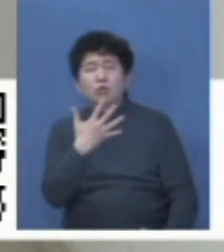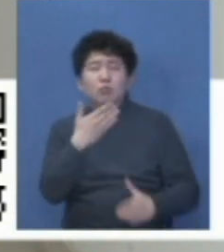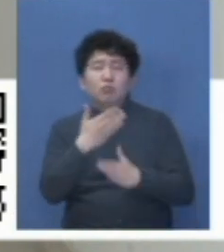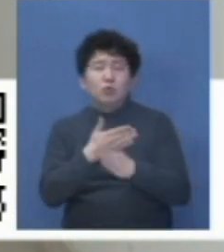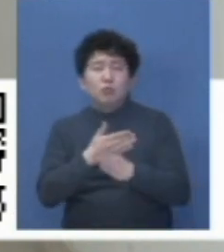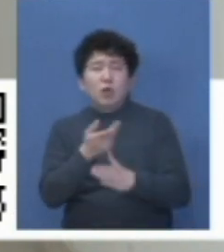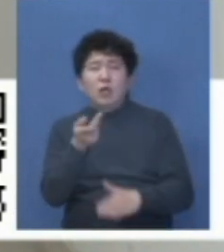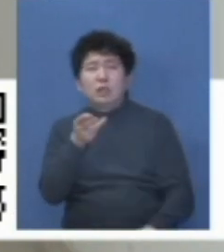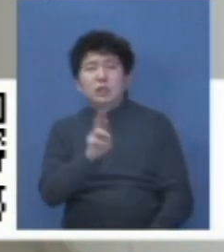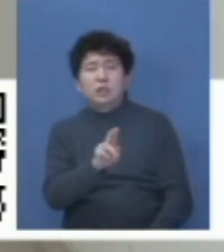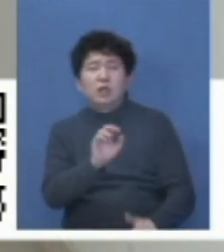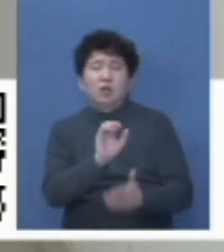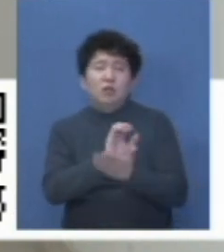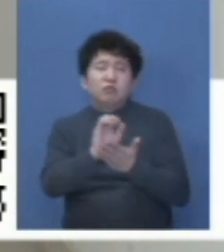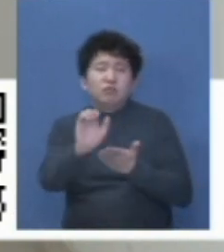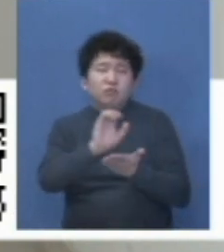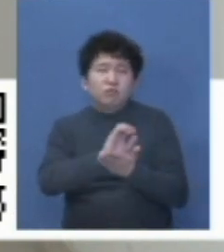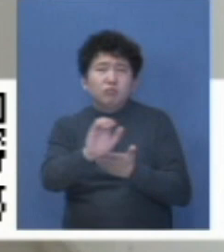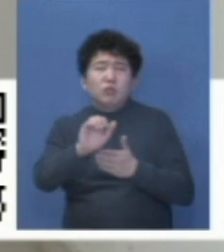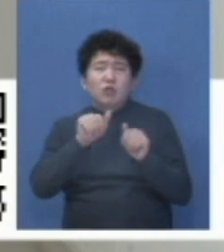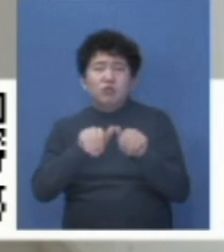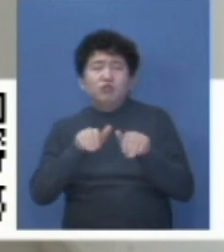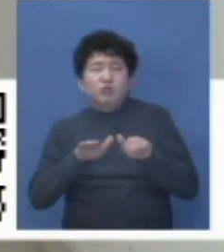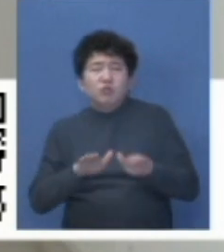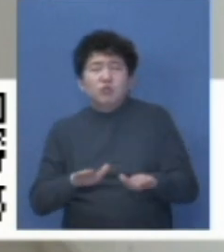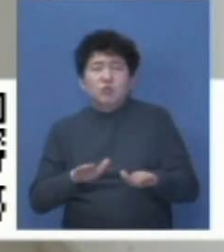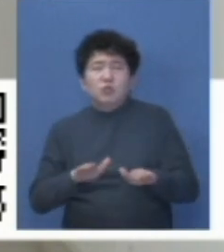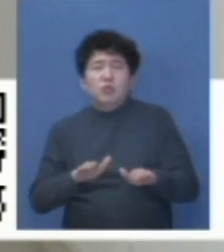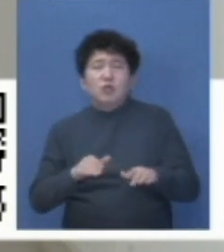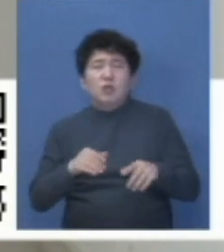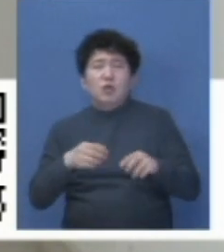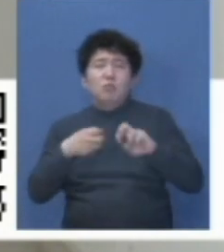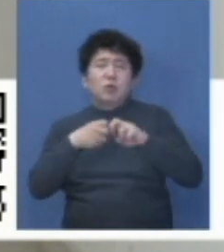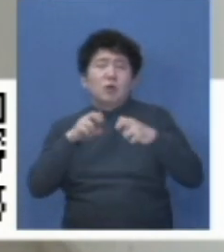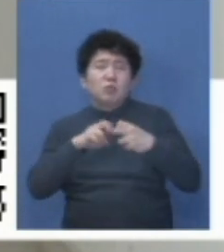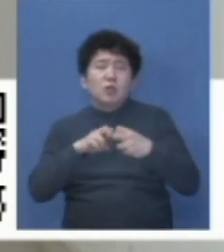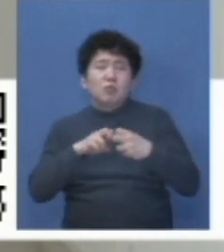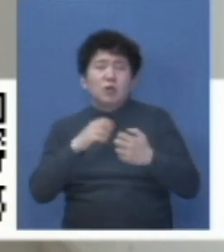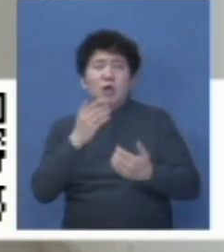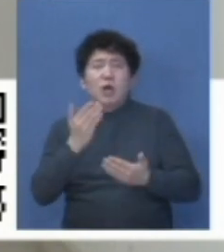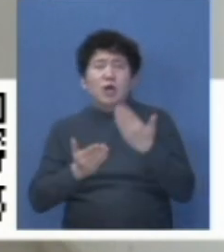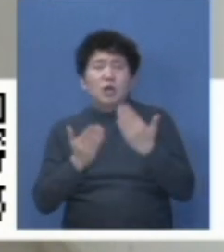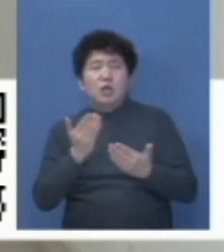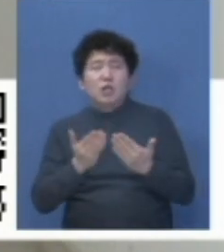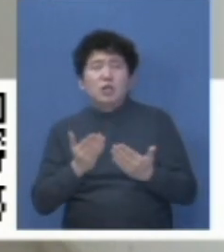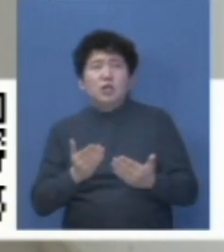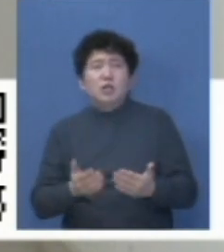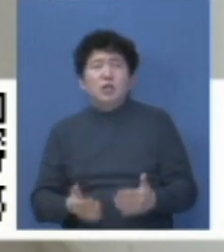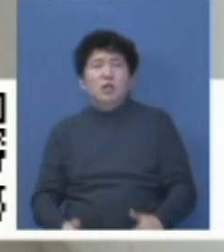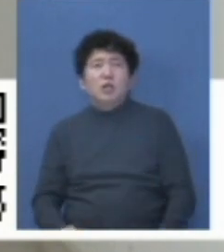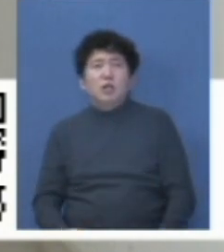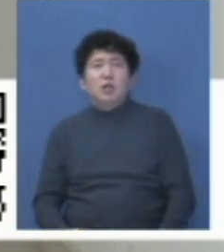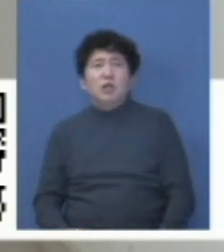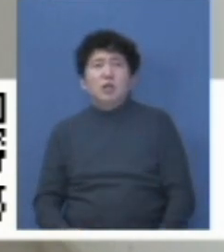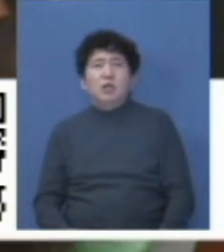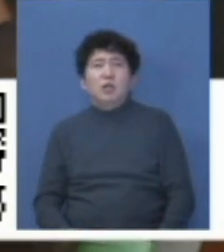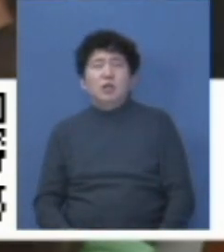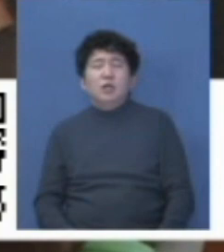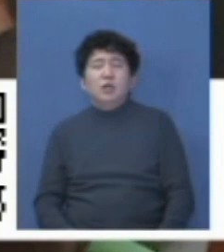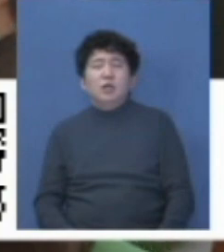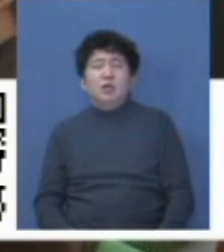для производства решить те или иные проблемы или имеющиеся наработки использовать в существующем уже